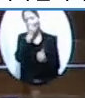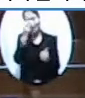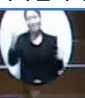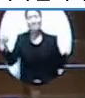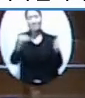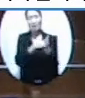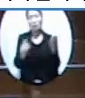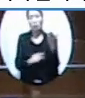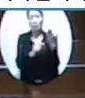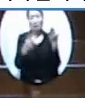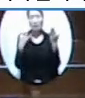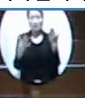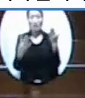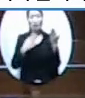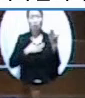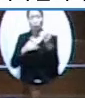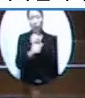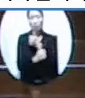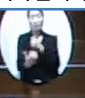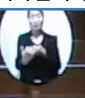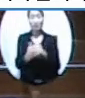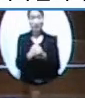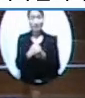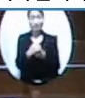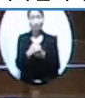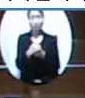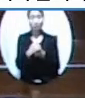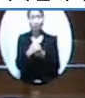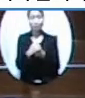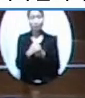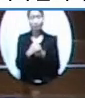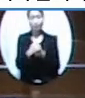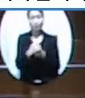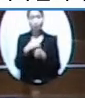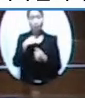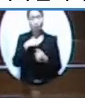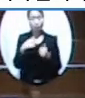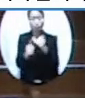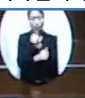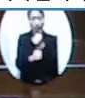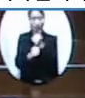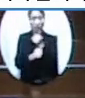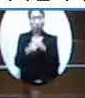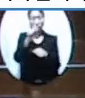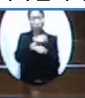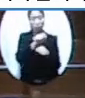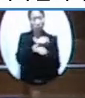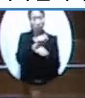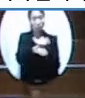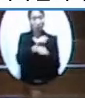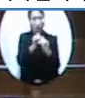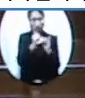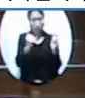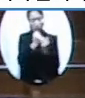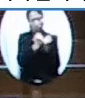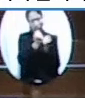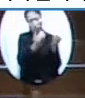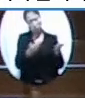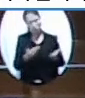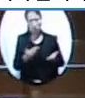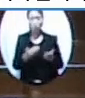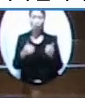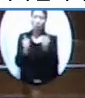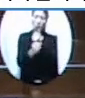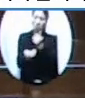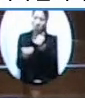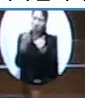9월 4일 본위원회에 배부되었습니다. 본위원회는 집행부의 제안 설명과 각 상임위원회의